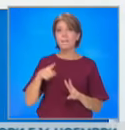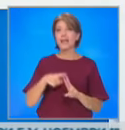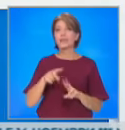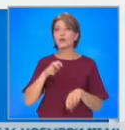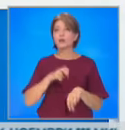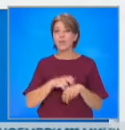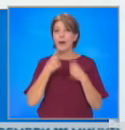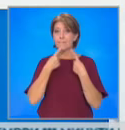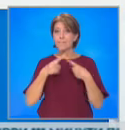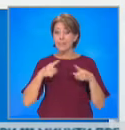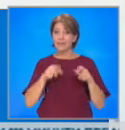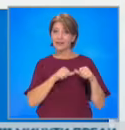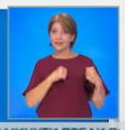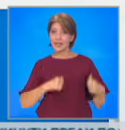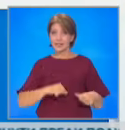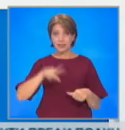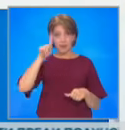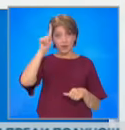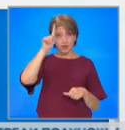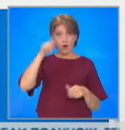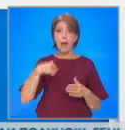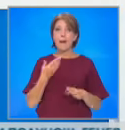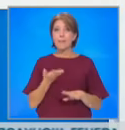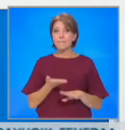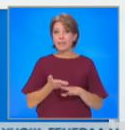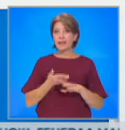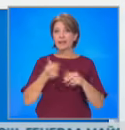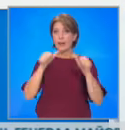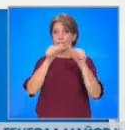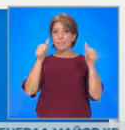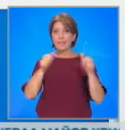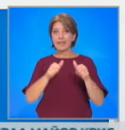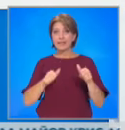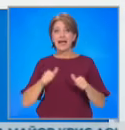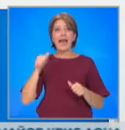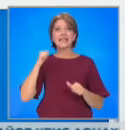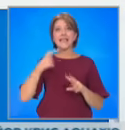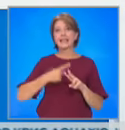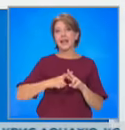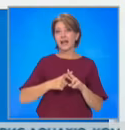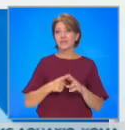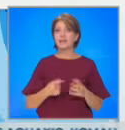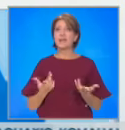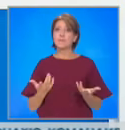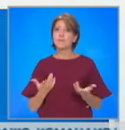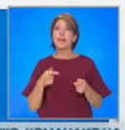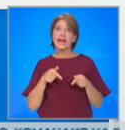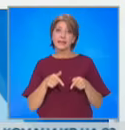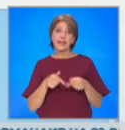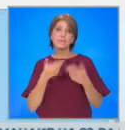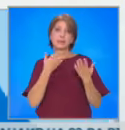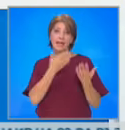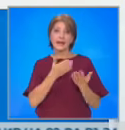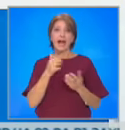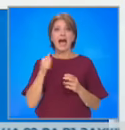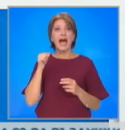в сърцето на София. Гала спектакълът пред храм паметника Свети Александър Невски събра хиляди техни почитатели. Там и нашият репортер Айше